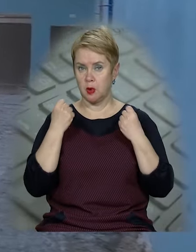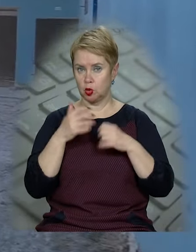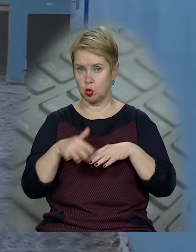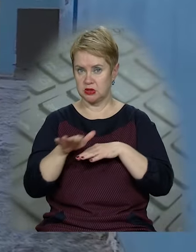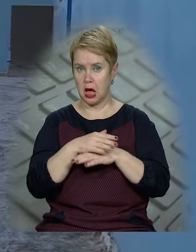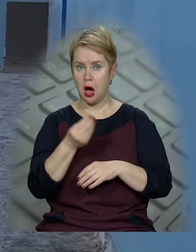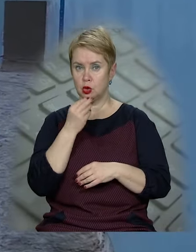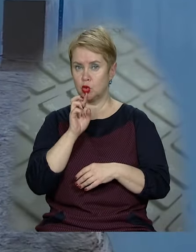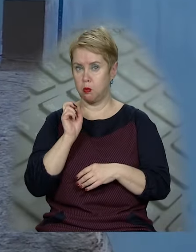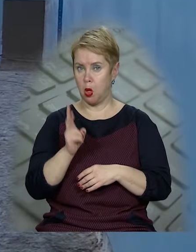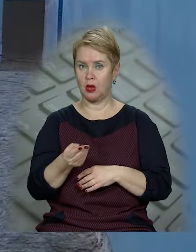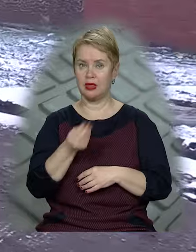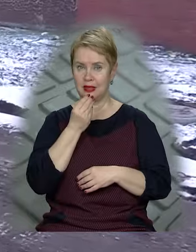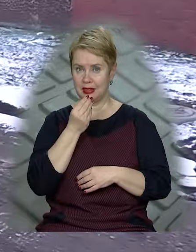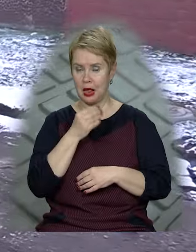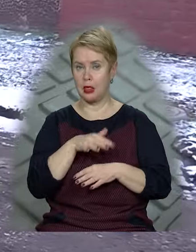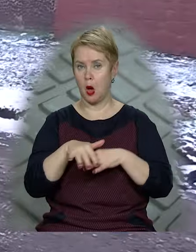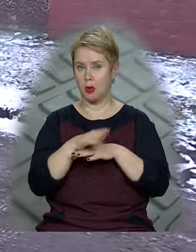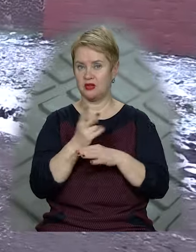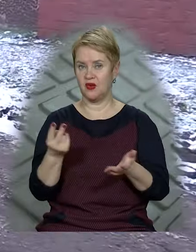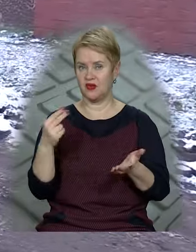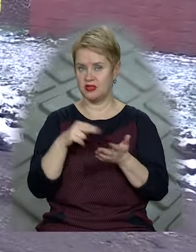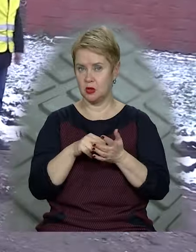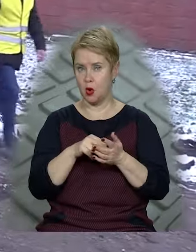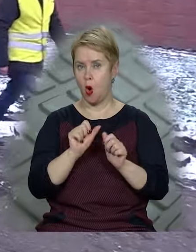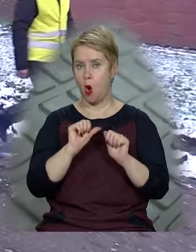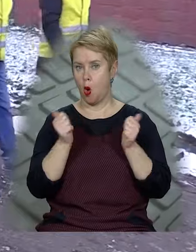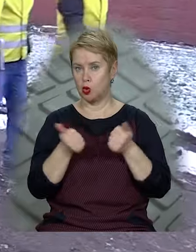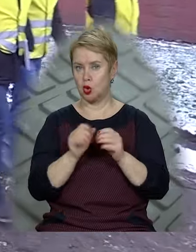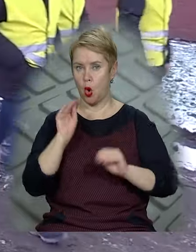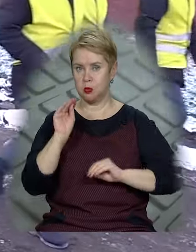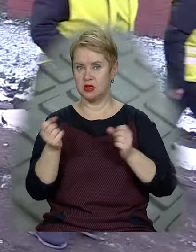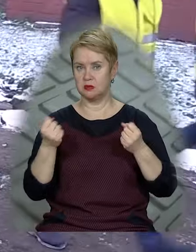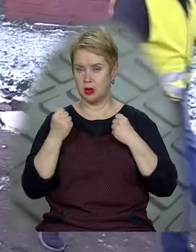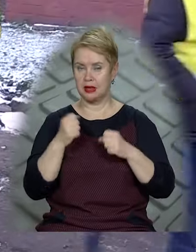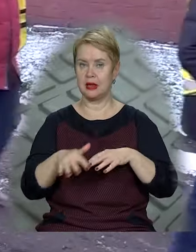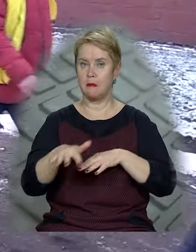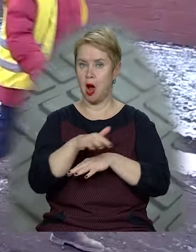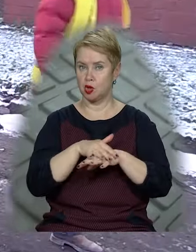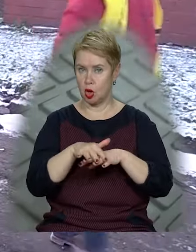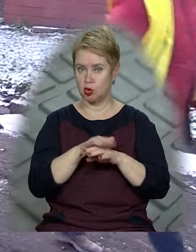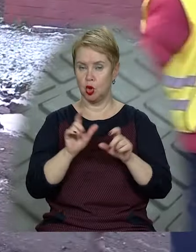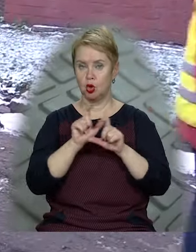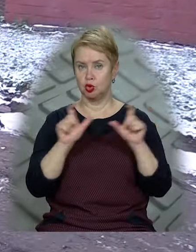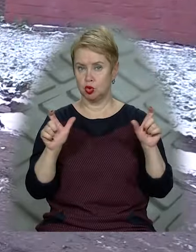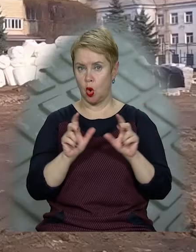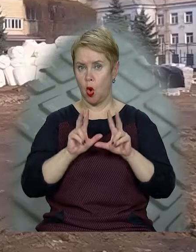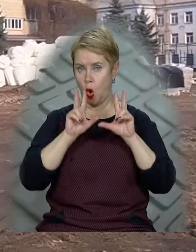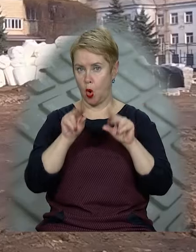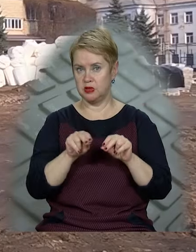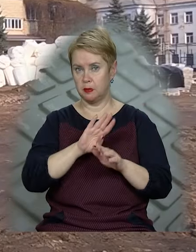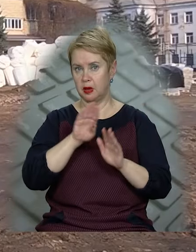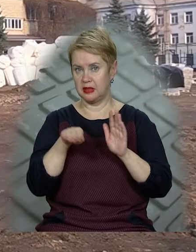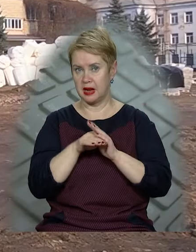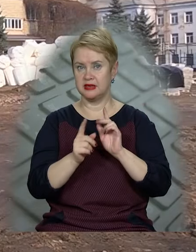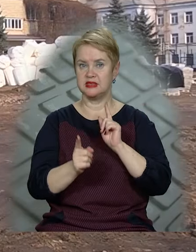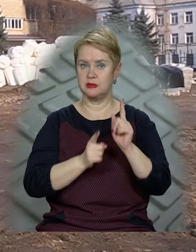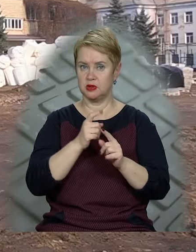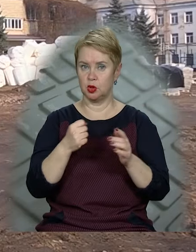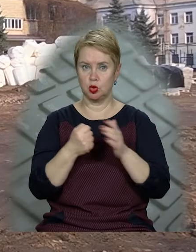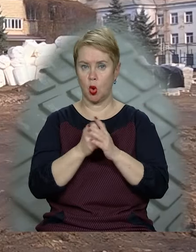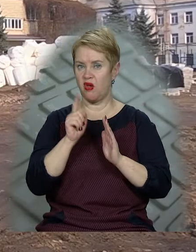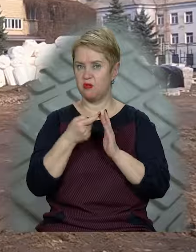залу, харчоблок та їдальню. На подвір'ї встановлять огорожу та облаштують спортивні майданчики. Школа, обіцяють підрядники, зміниться